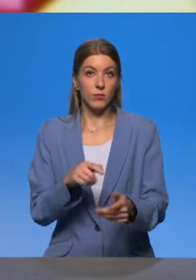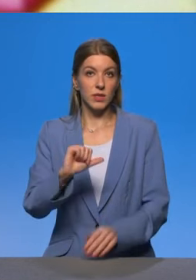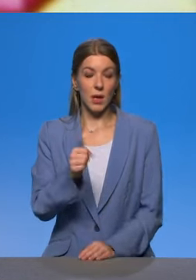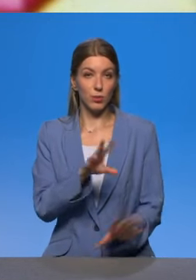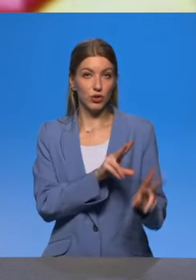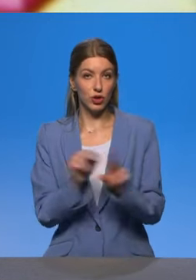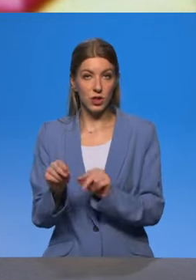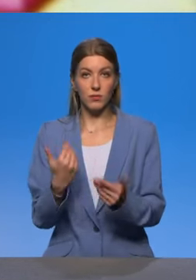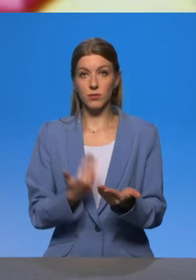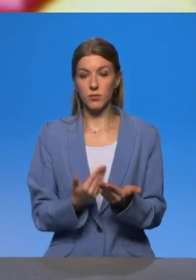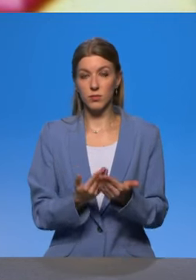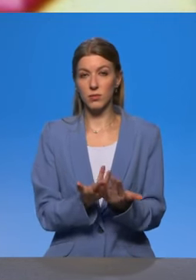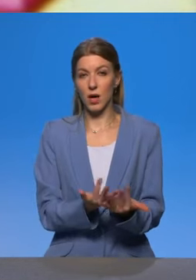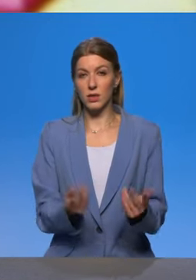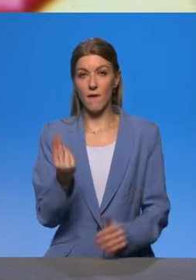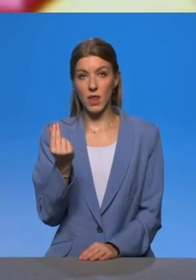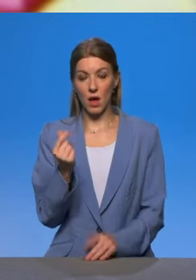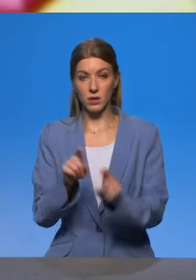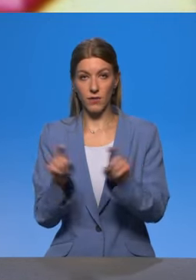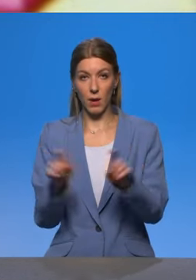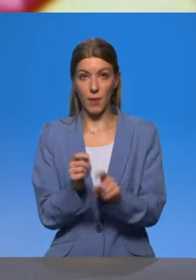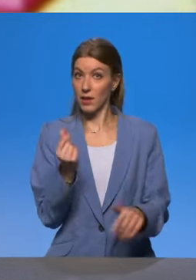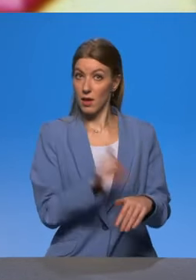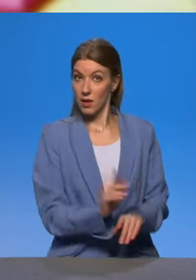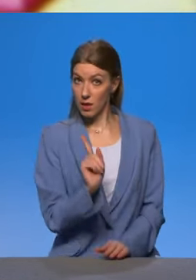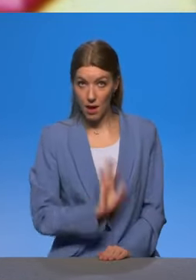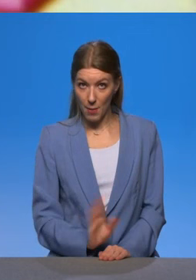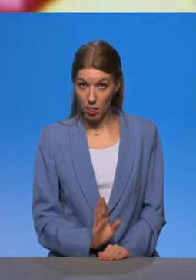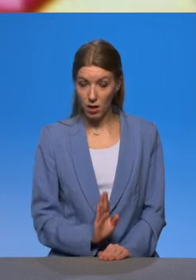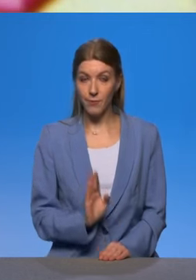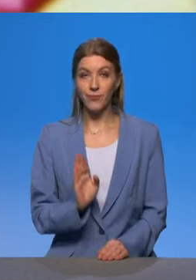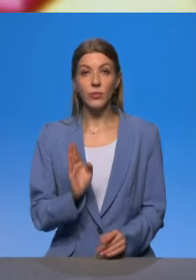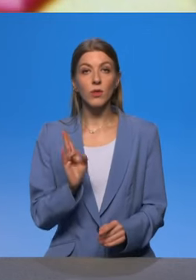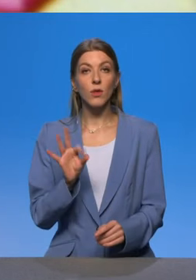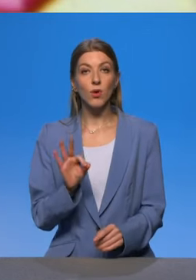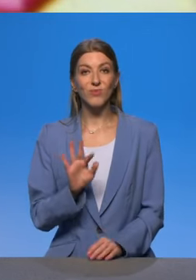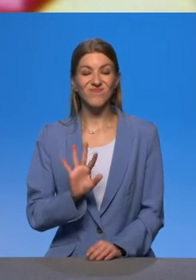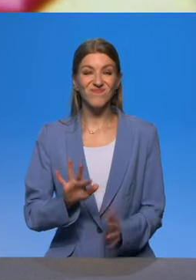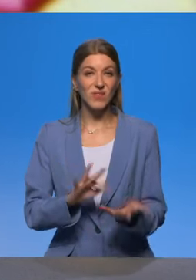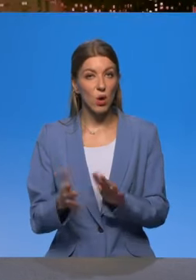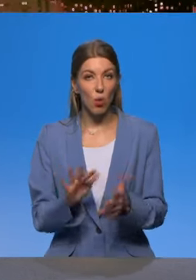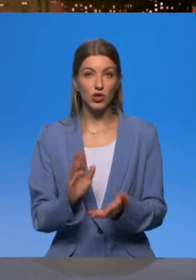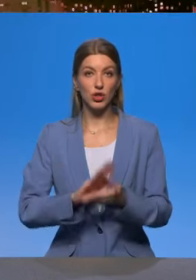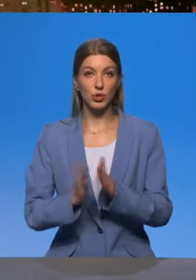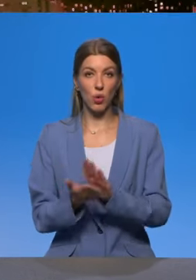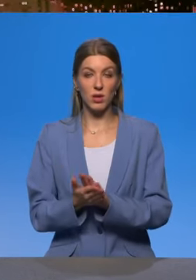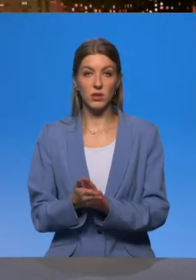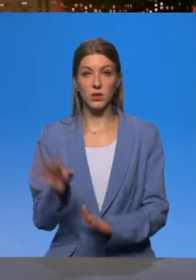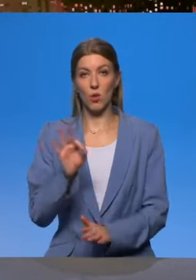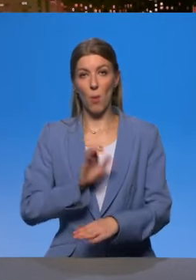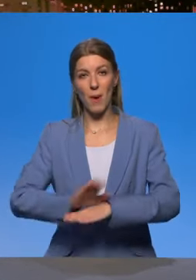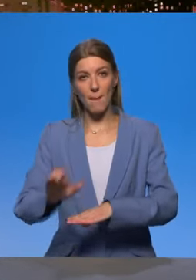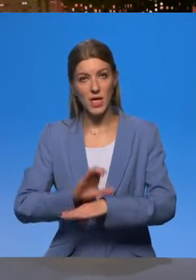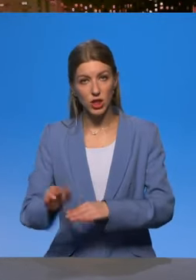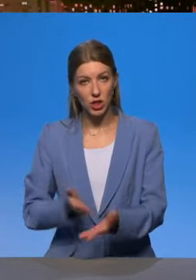наверное, лизинговые финансовые компании, не банки, да? Совсем ситуация не очень. Вот как раз звонишь и говорил наверняка про промышленность,